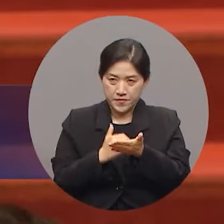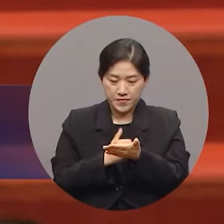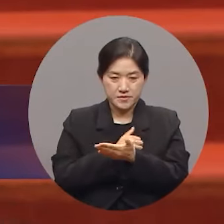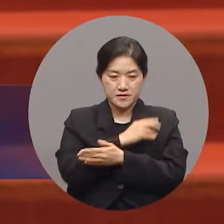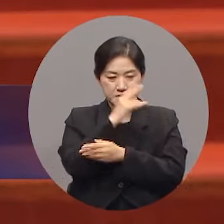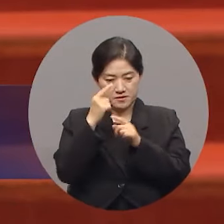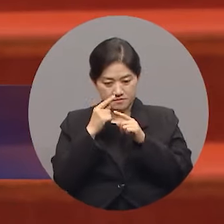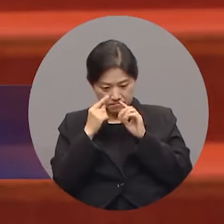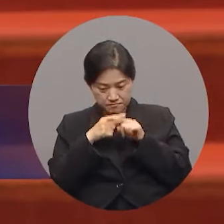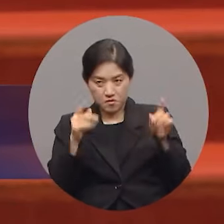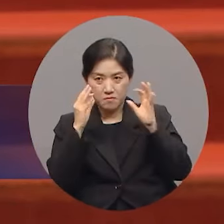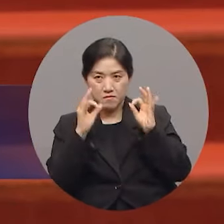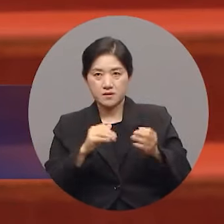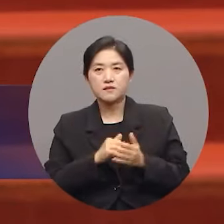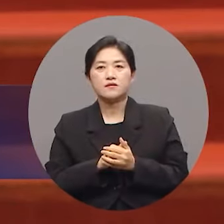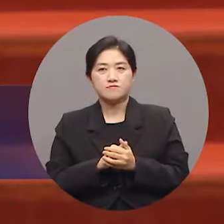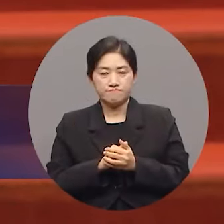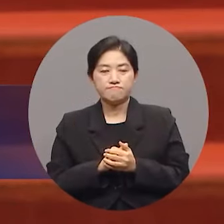내용을 볼 때